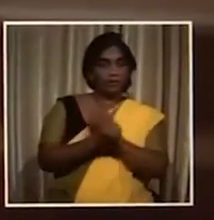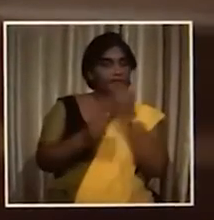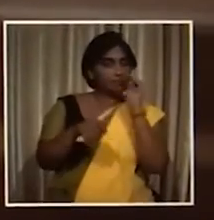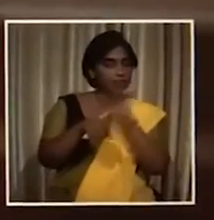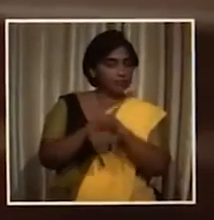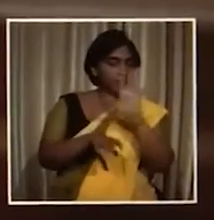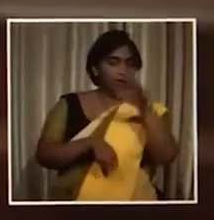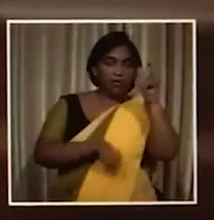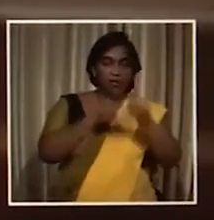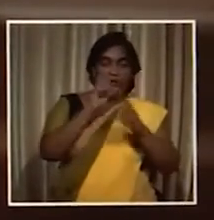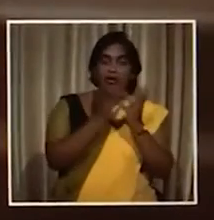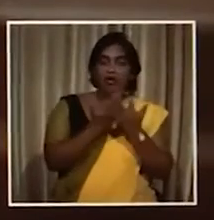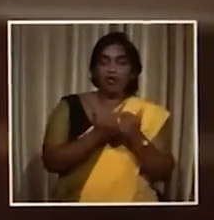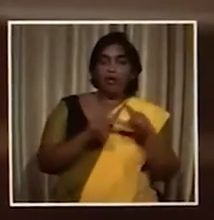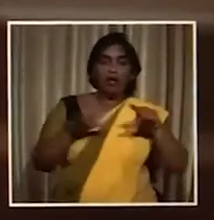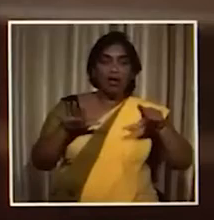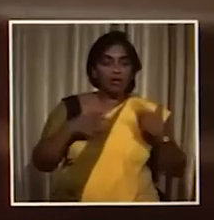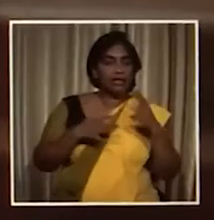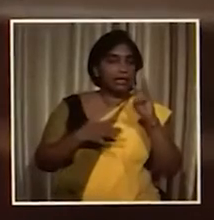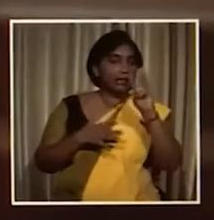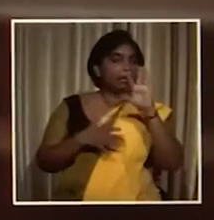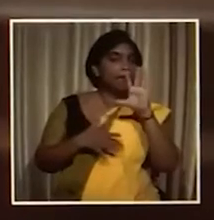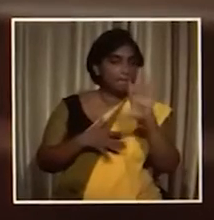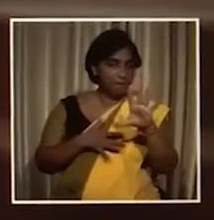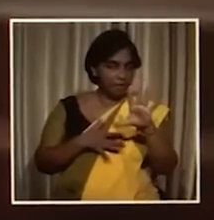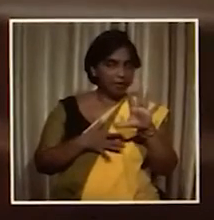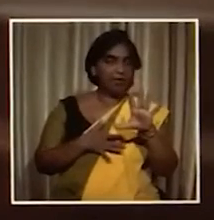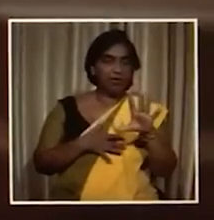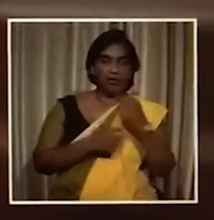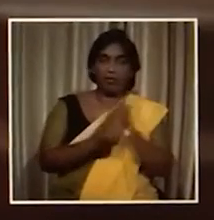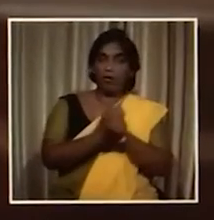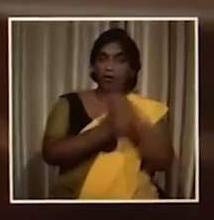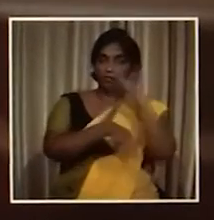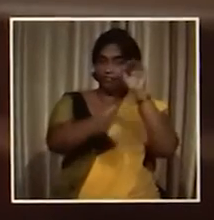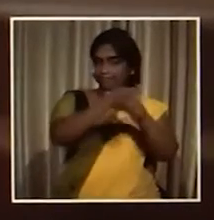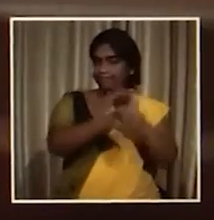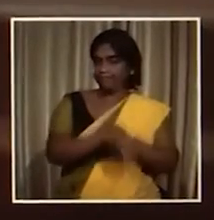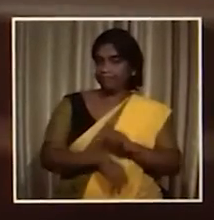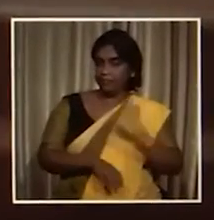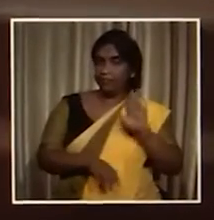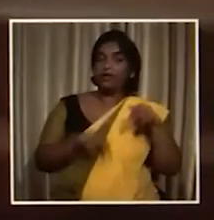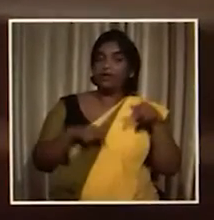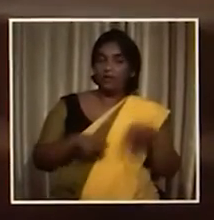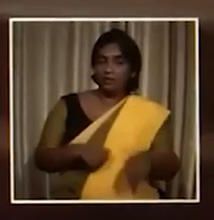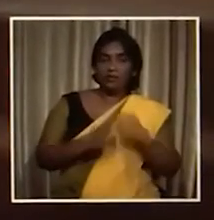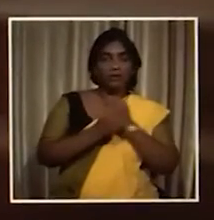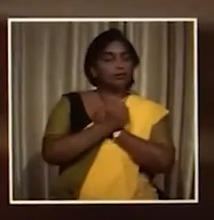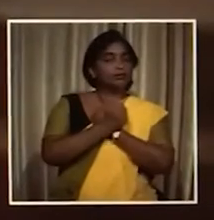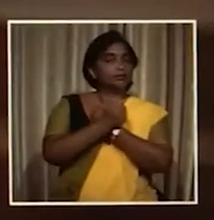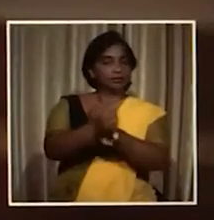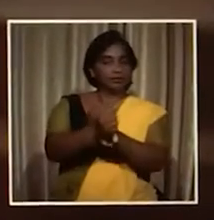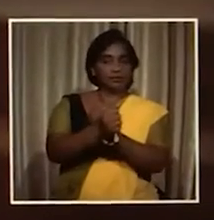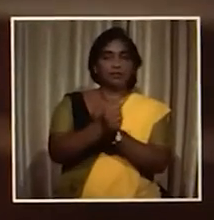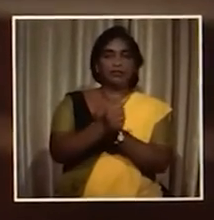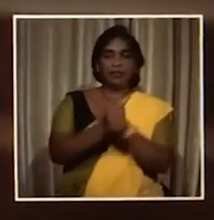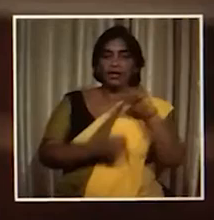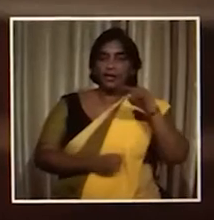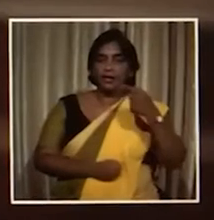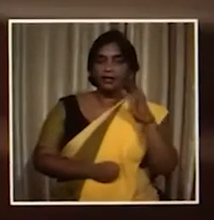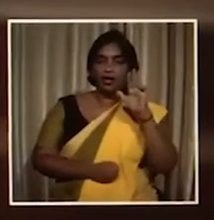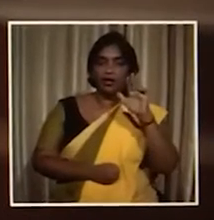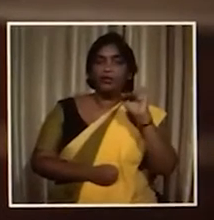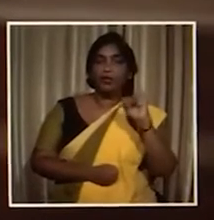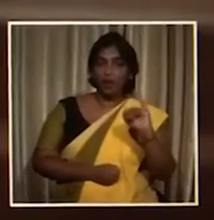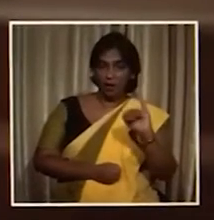අරන් තියෙන ප්‍රමාණය 735ක් අද මේ සම්බන්ධව අත්අඩංගුවට අරන් තියෙනවා. දැනට රක්ෂිත බන්ධනාගාරයේ 196